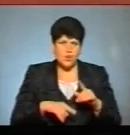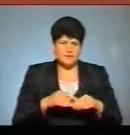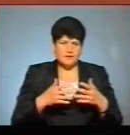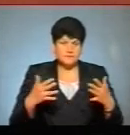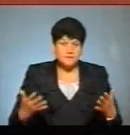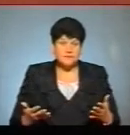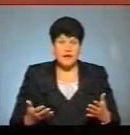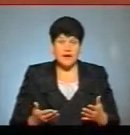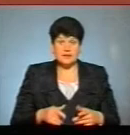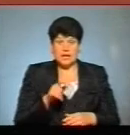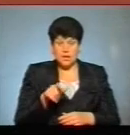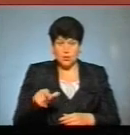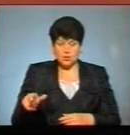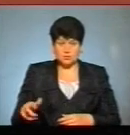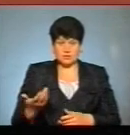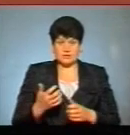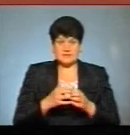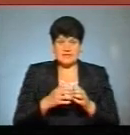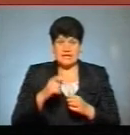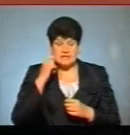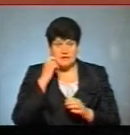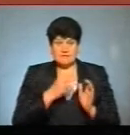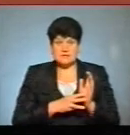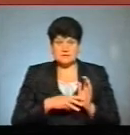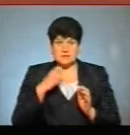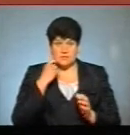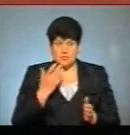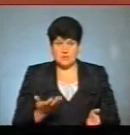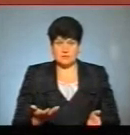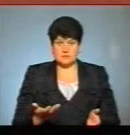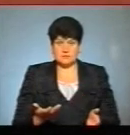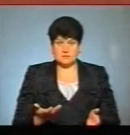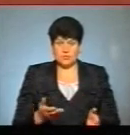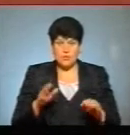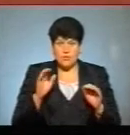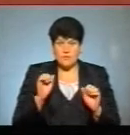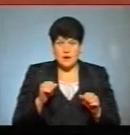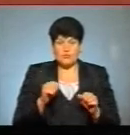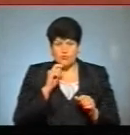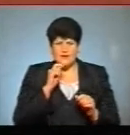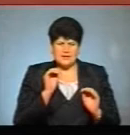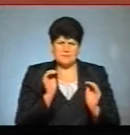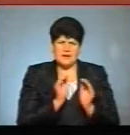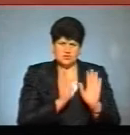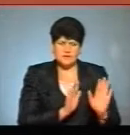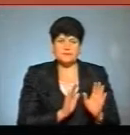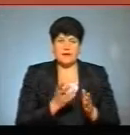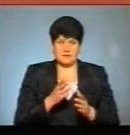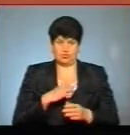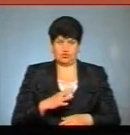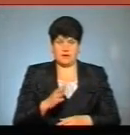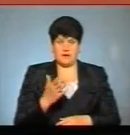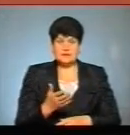так далі. Але ж люди, які, якщо там середній вік 80 років, мабуть, там в Україні трошки менше, але чекайте,